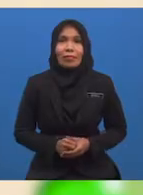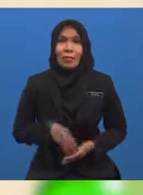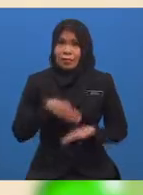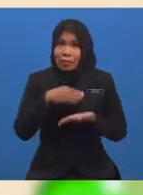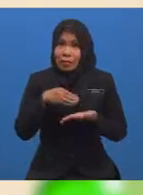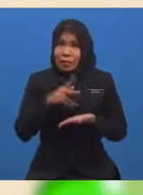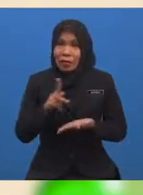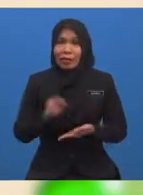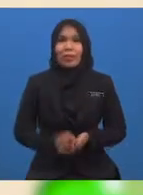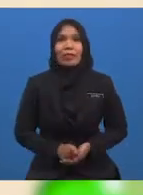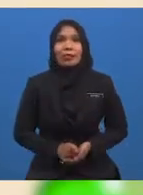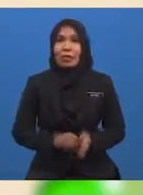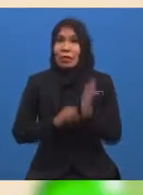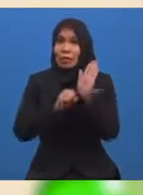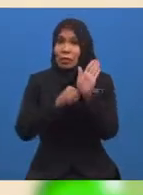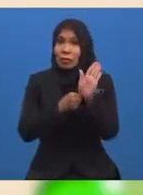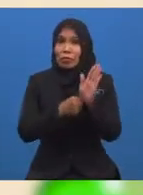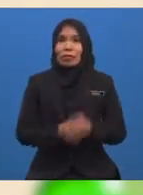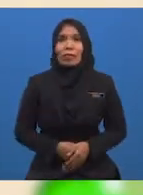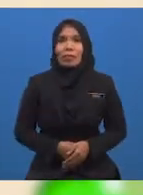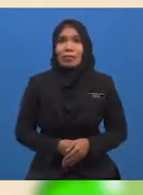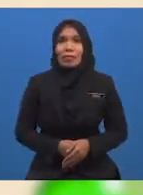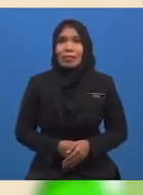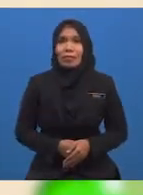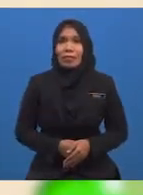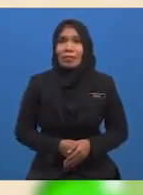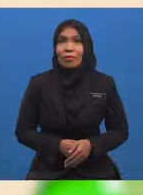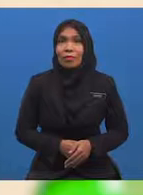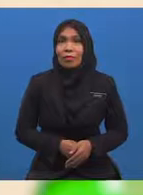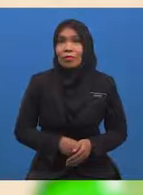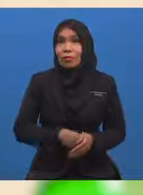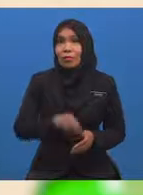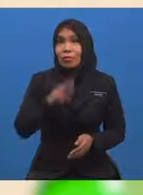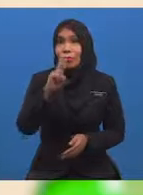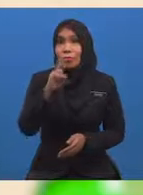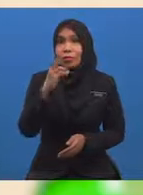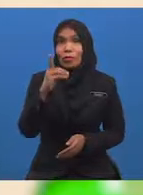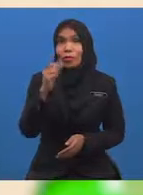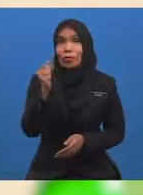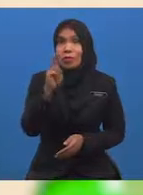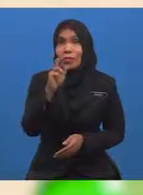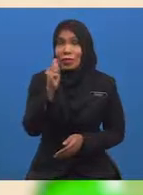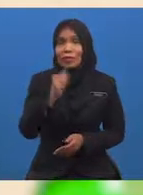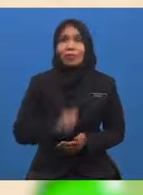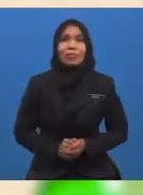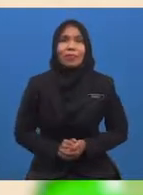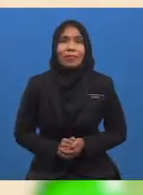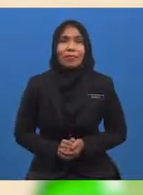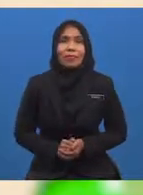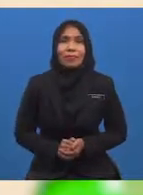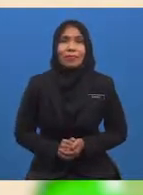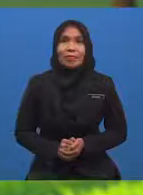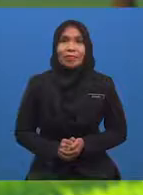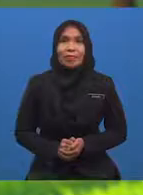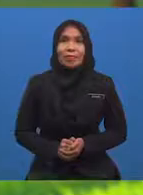membekalkan sumber udara kepada haiwan dan manusia. Udara yang cikgu maksudkan